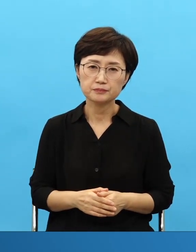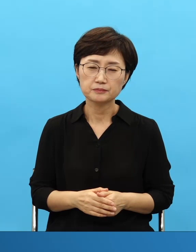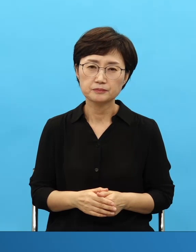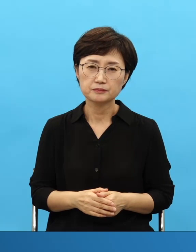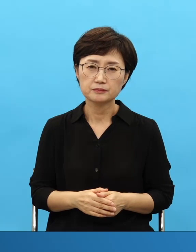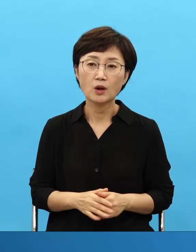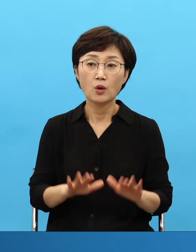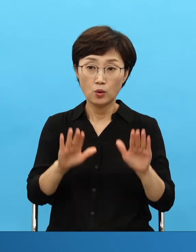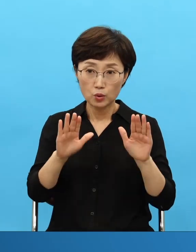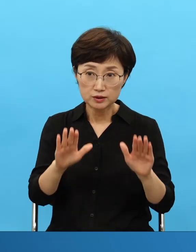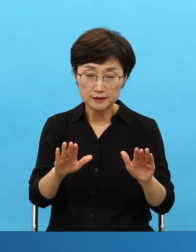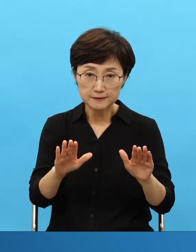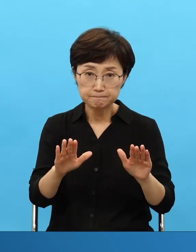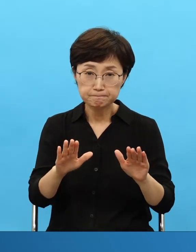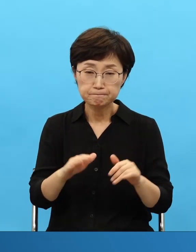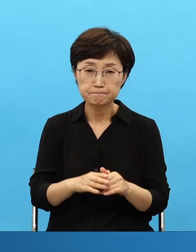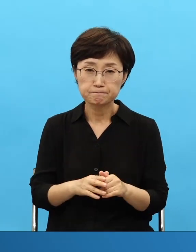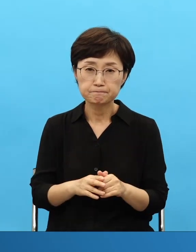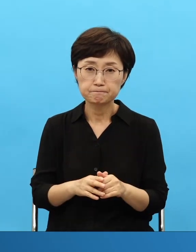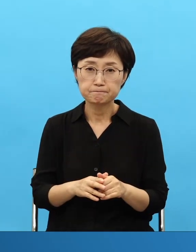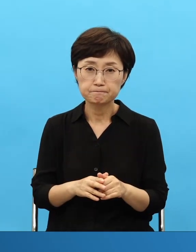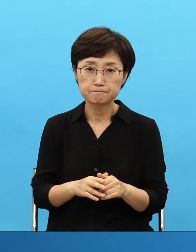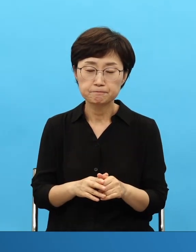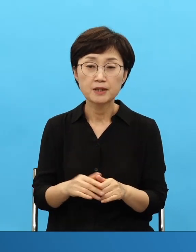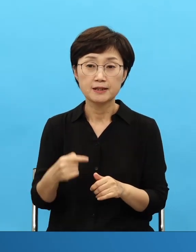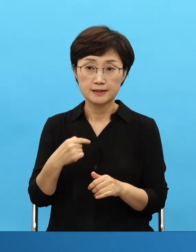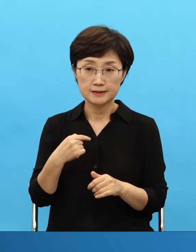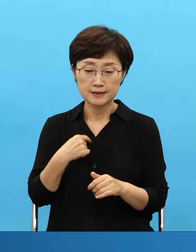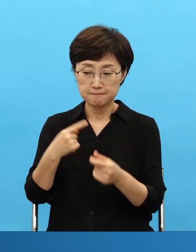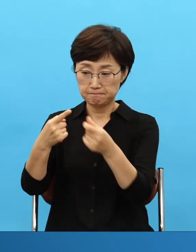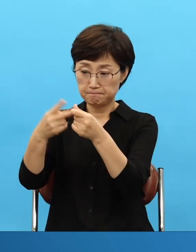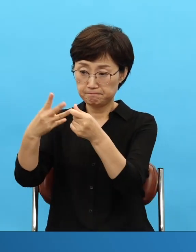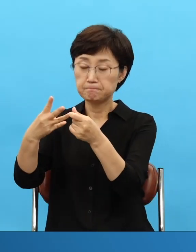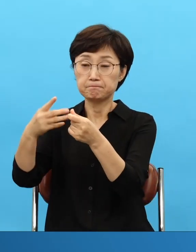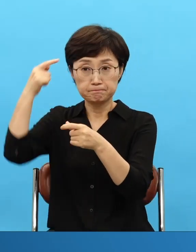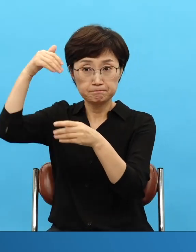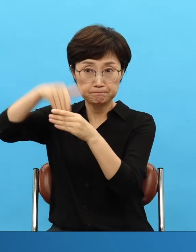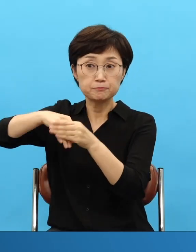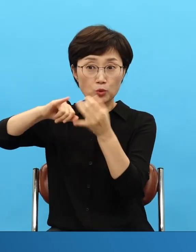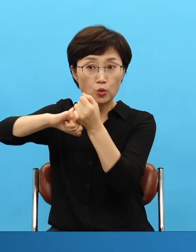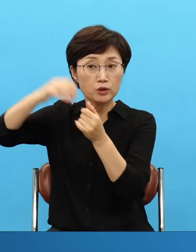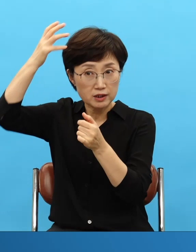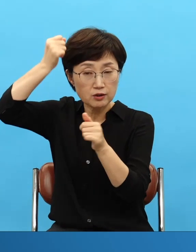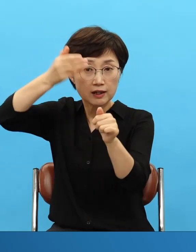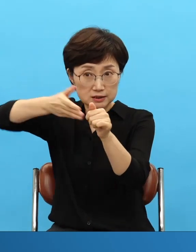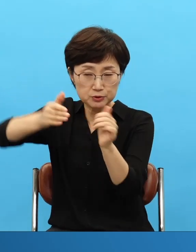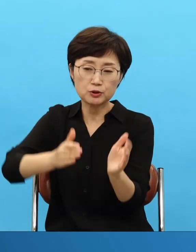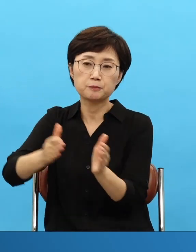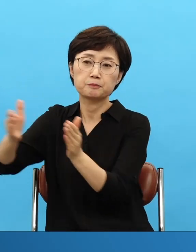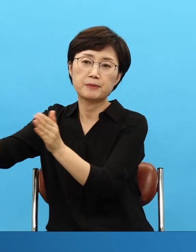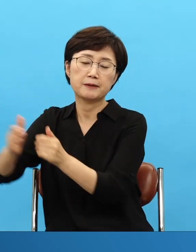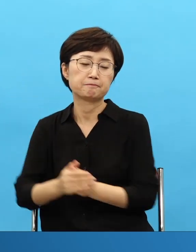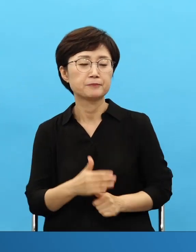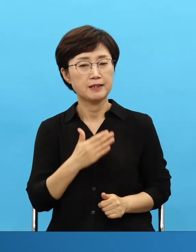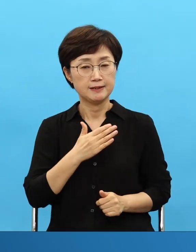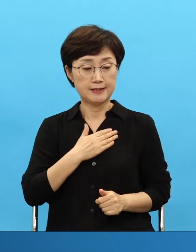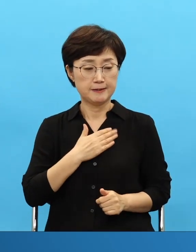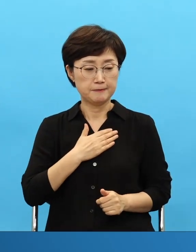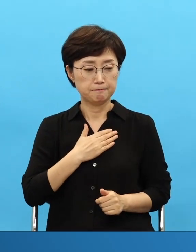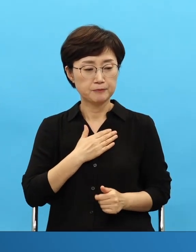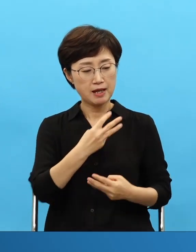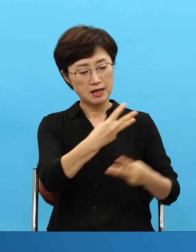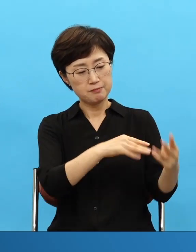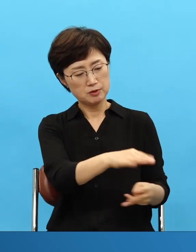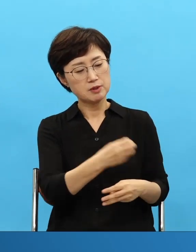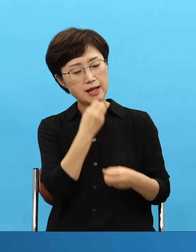세 가지 간단한 간증하겠습니다. I'll give three very simple and concise 렘넌트 보고 testimonies. 얘기했습니다. I said